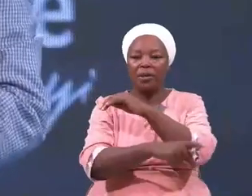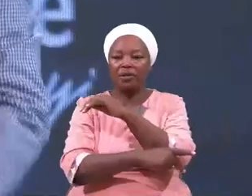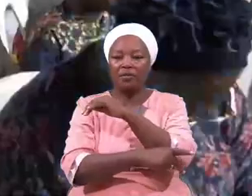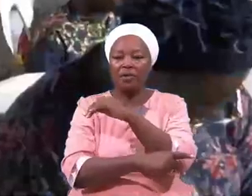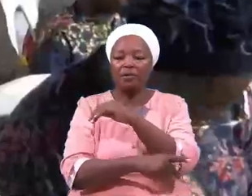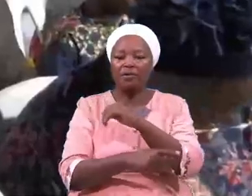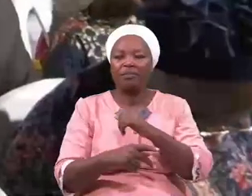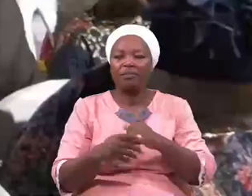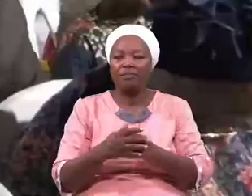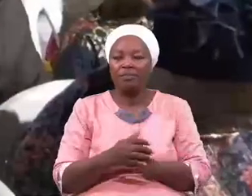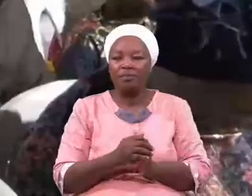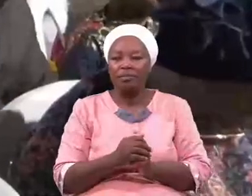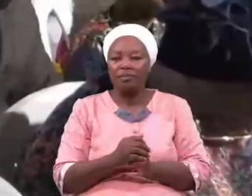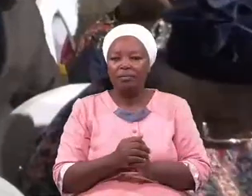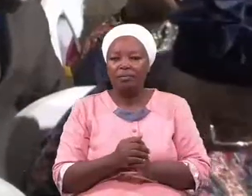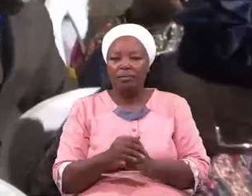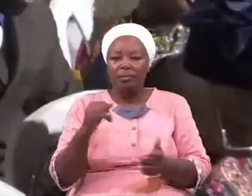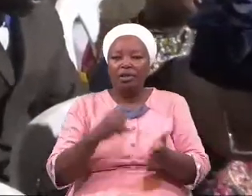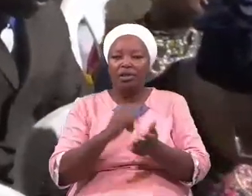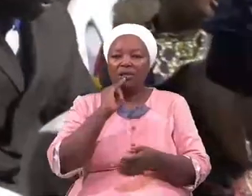C'est la Pâque de l'Éternel.